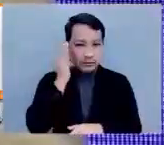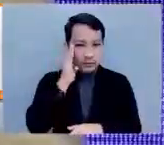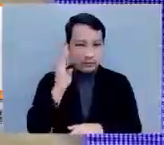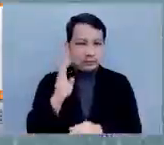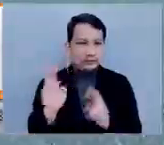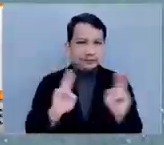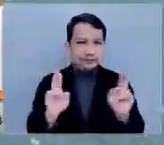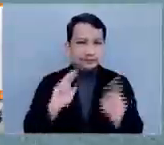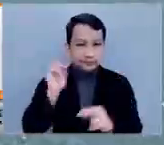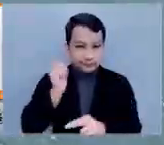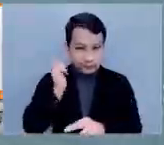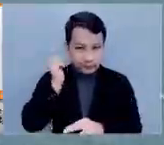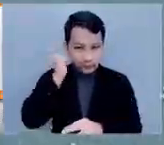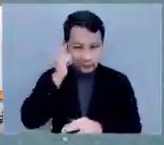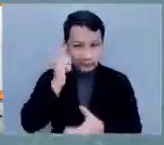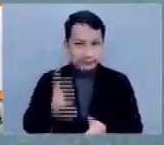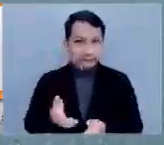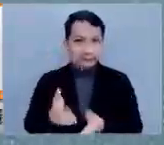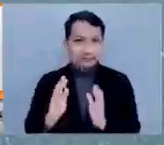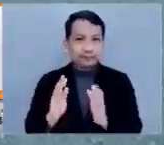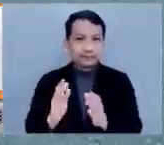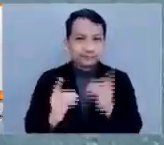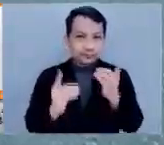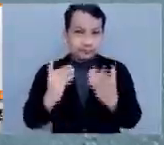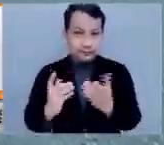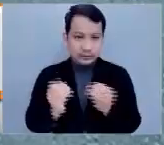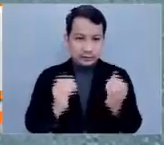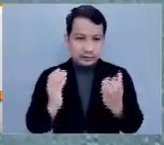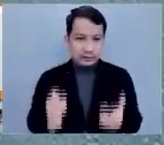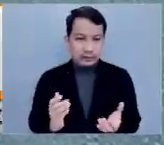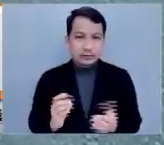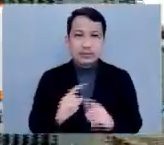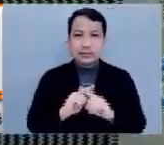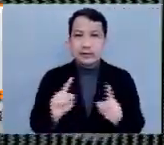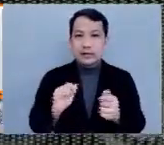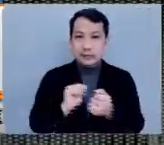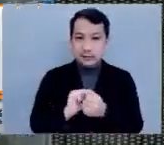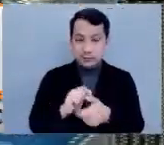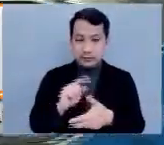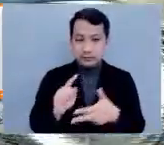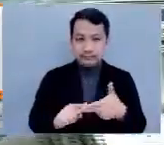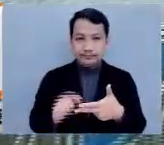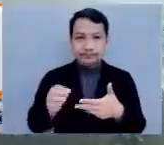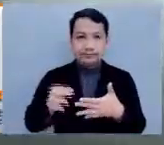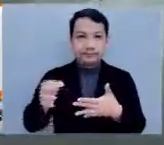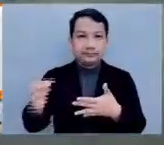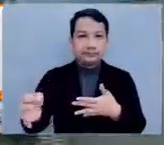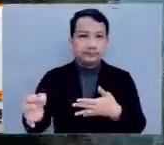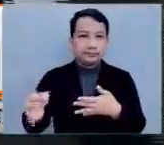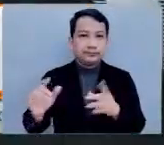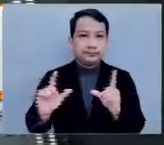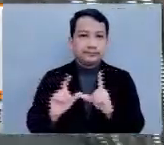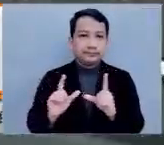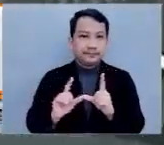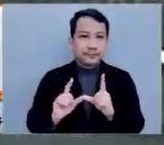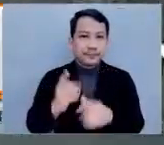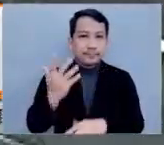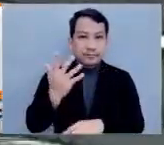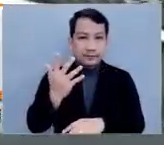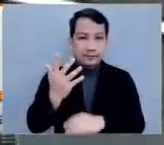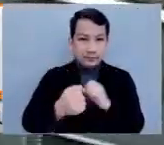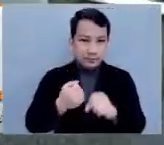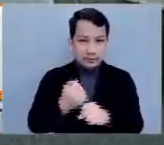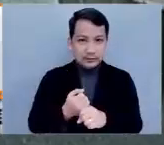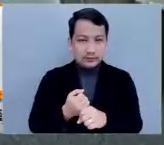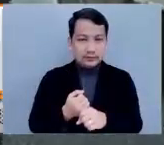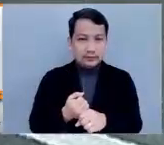ang gobyerno na pagbigyan ng mga hiling ng drivers at operators. Kabilang na rito ang mas mahabang validity ng prangkisa na aabot sa 5 taon